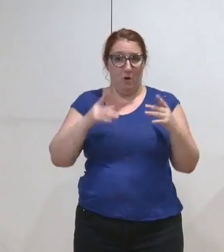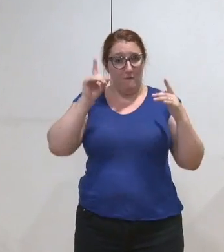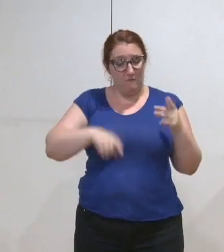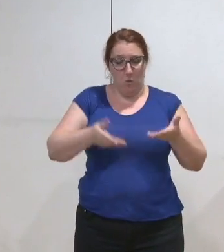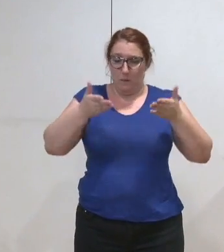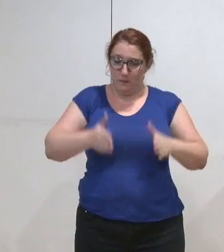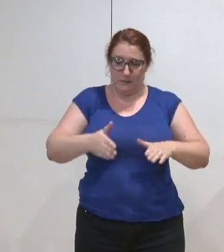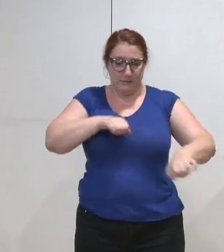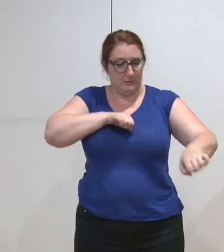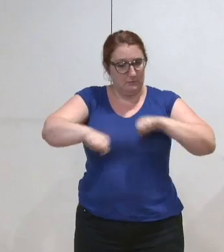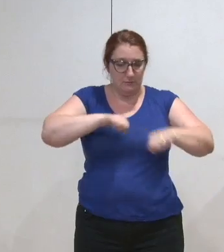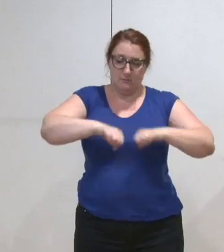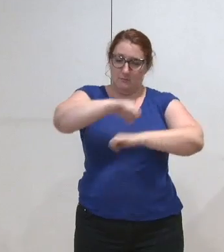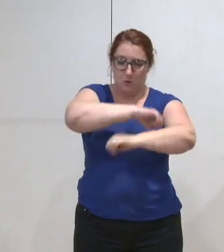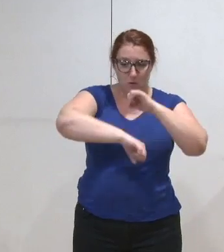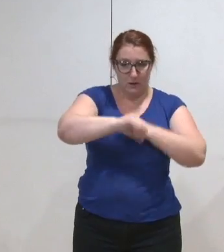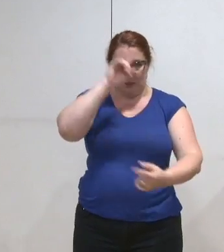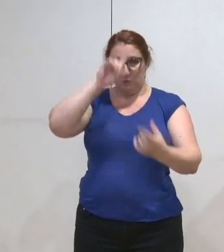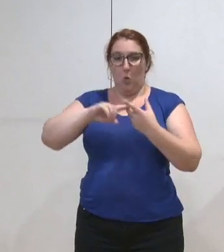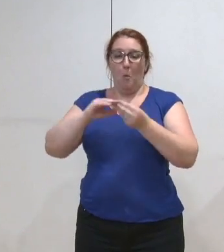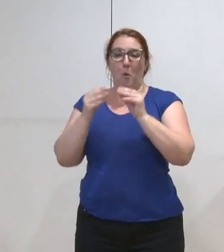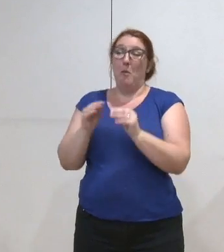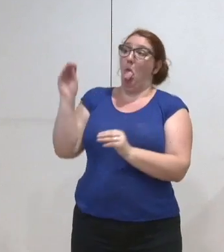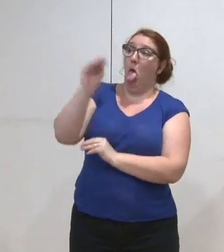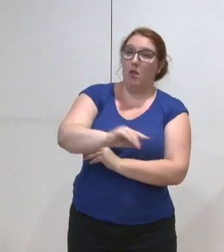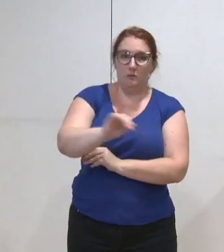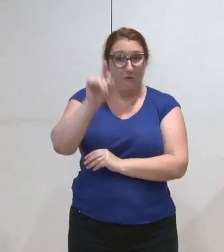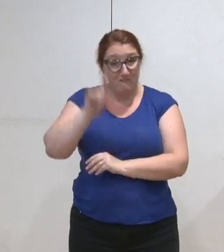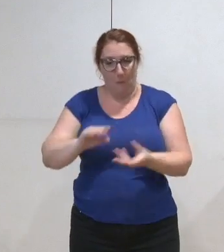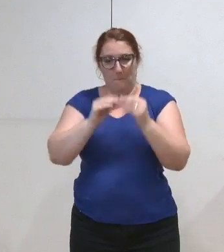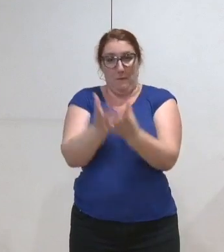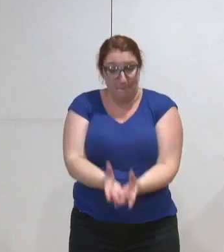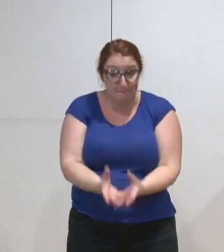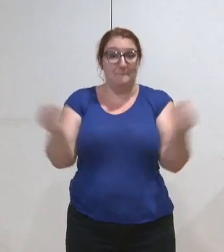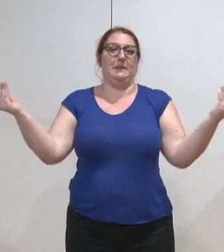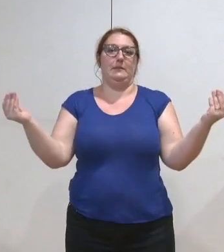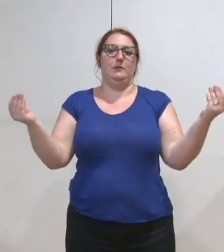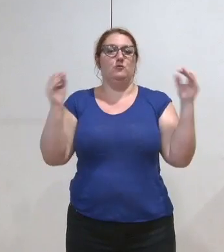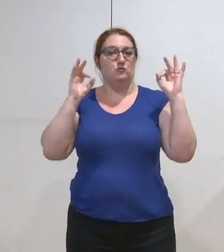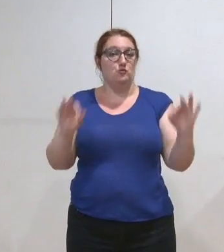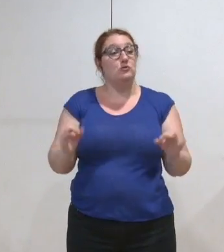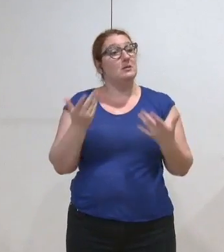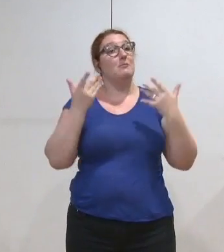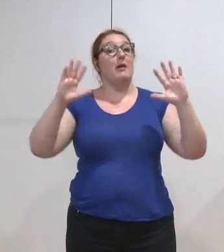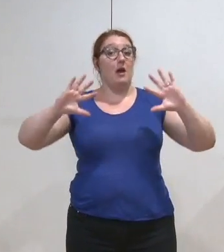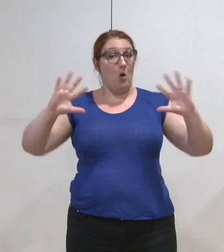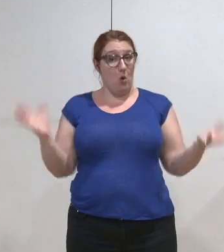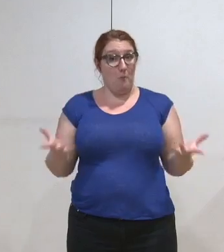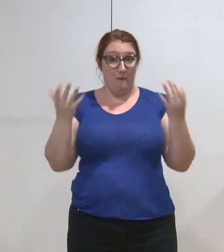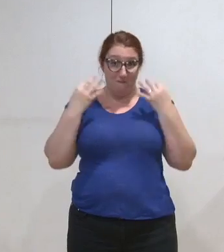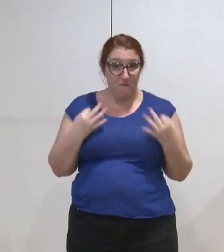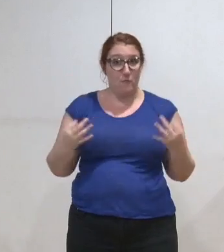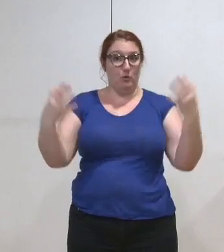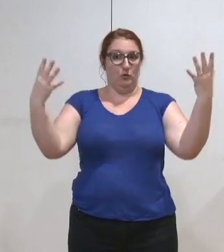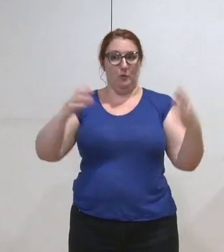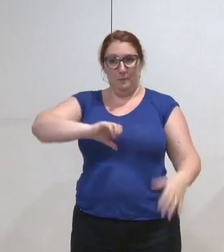problème pour qu'on essae de le résoudre et pour pouvoir faire ça et bien il faut du temps saisir d'abord le juge